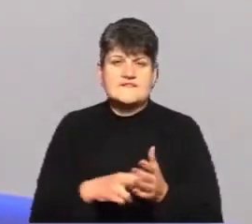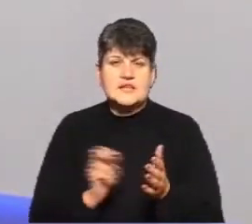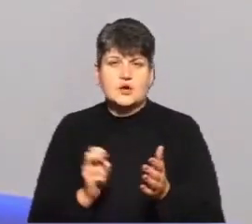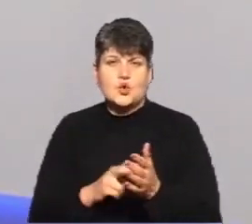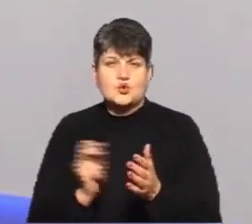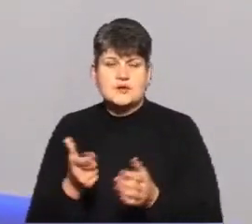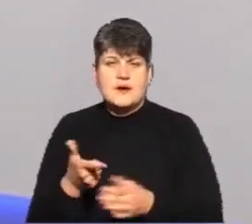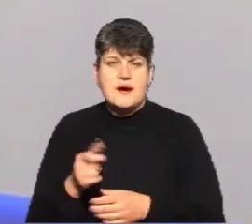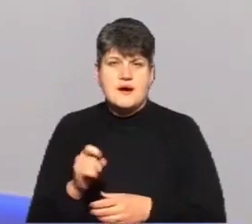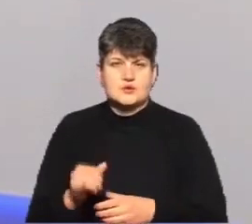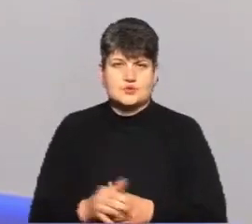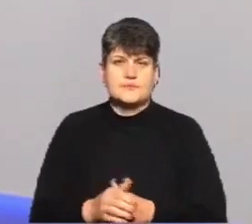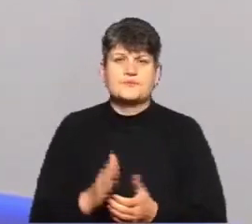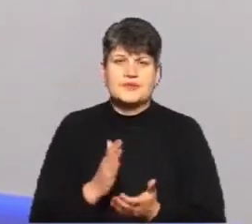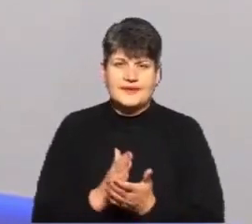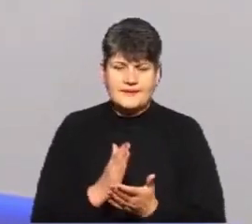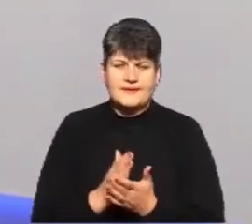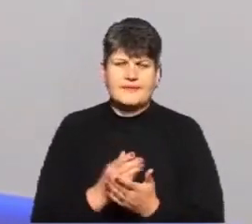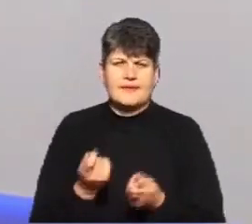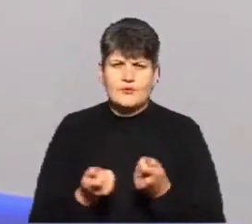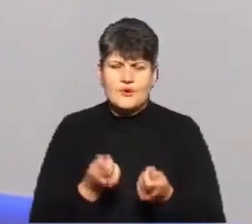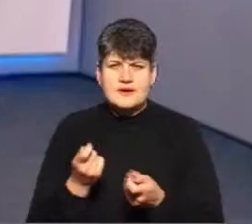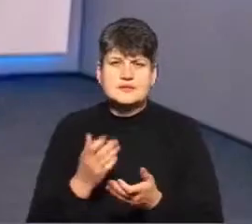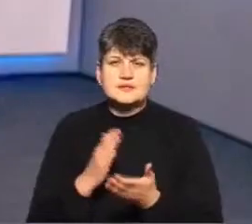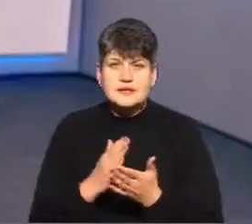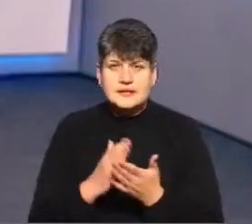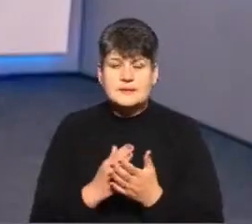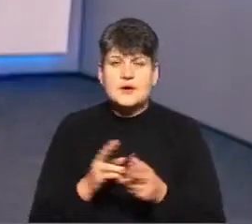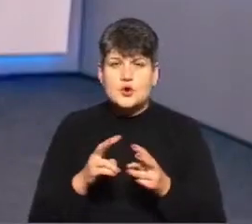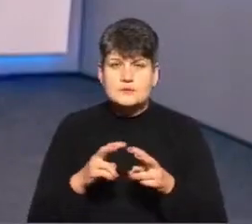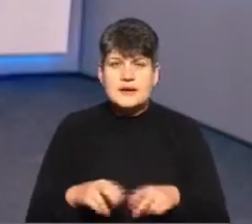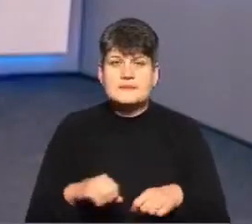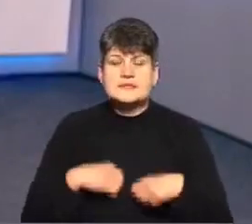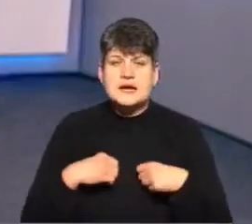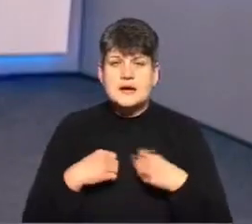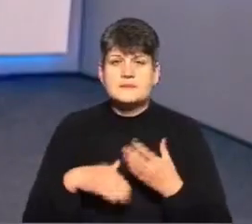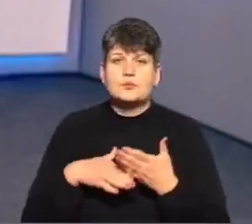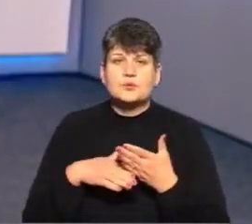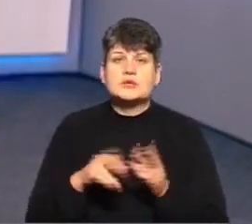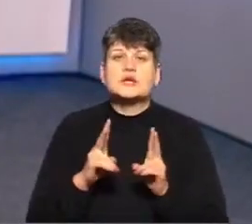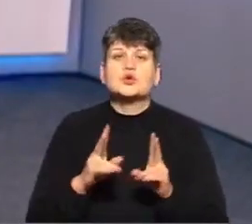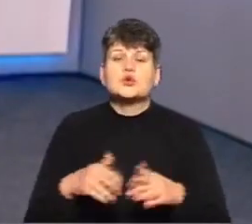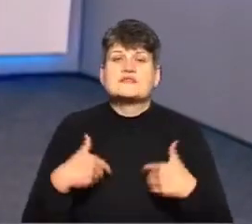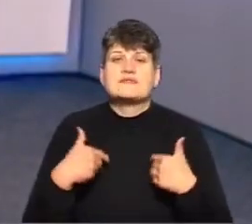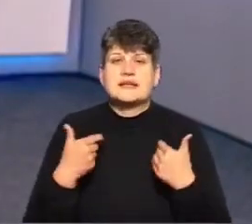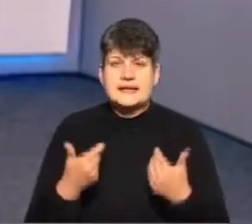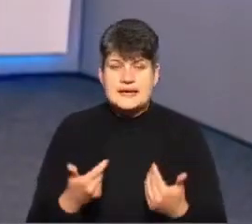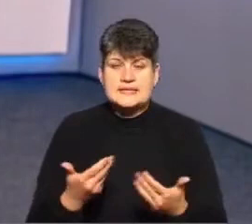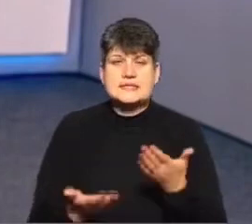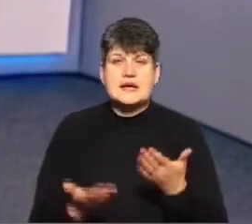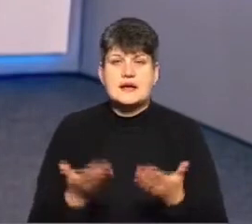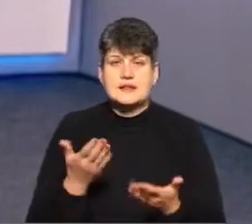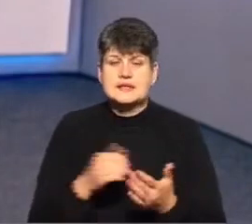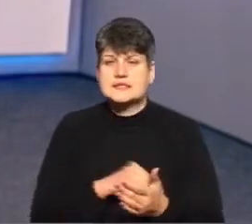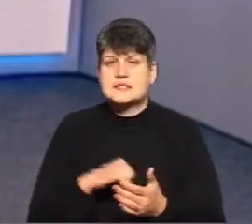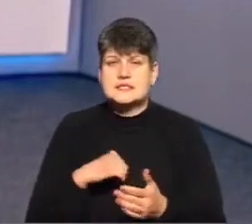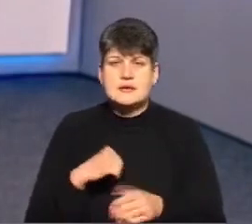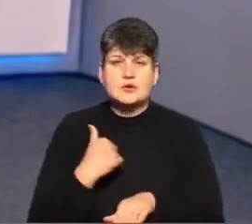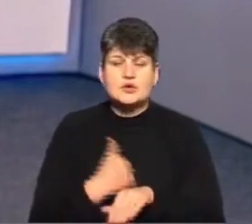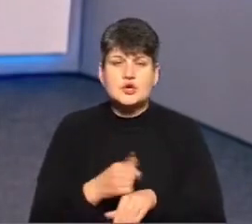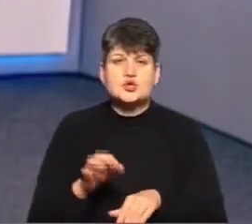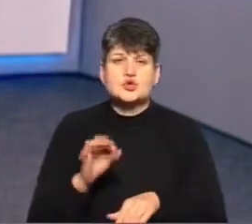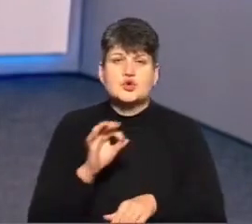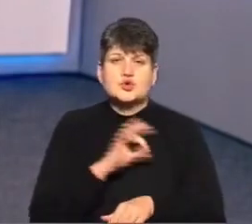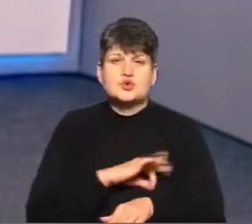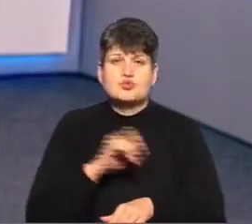є нюанси, є, в яких ми розбираємося, стараємось допомогти, хто звертається. Але саме головне, що споживач повинен знати,